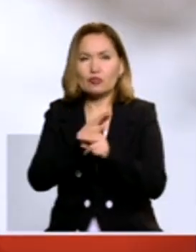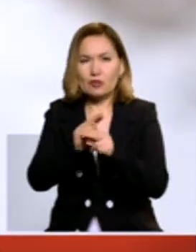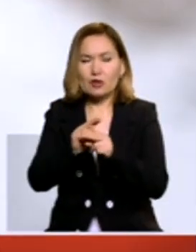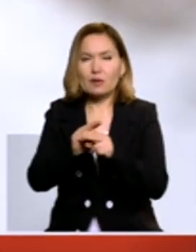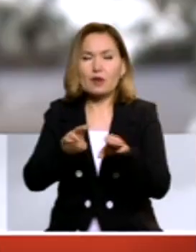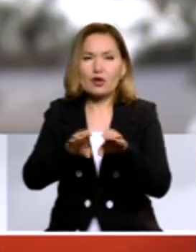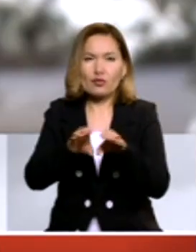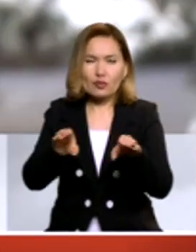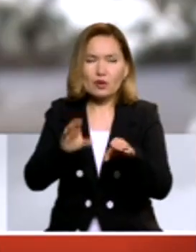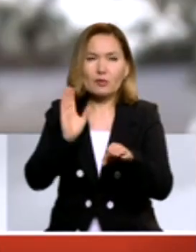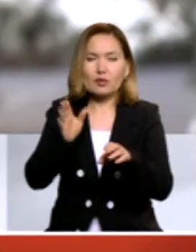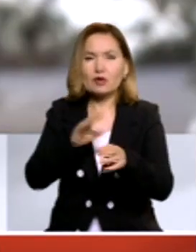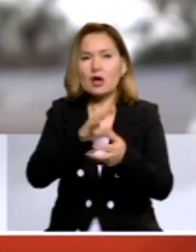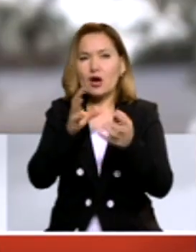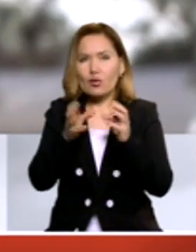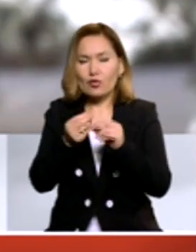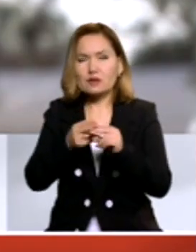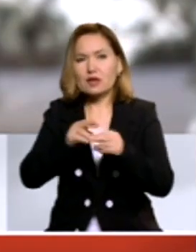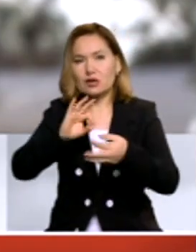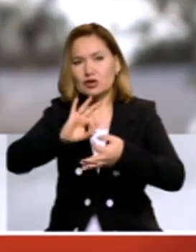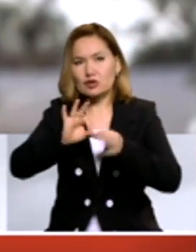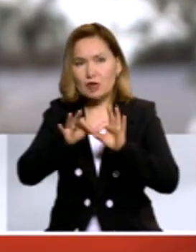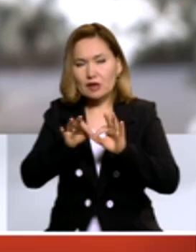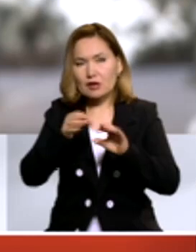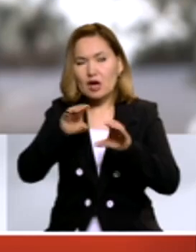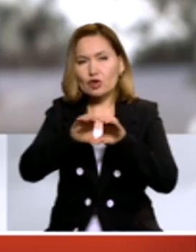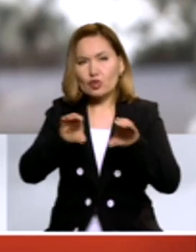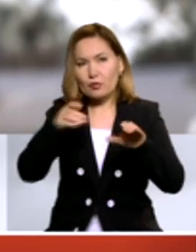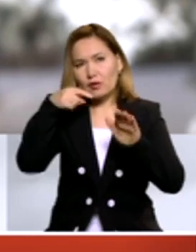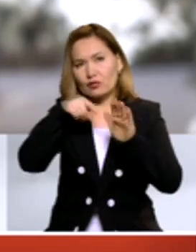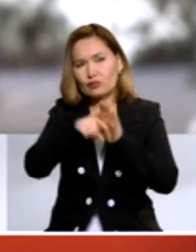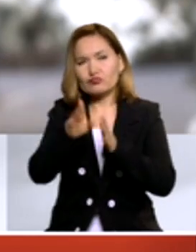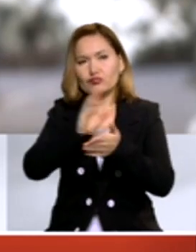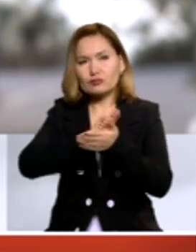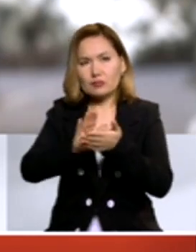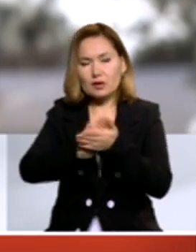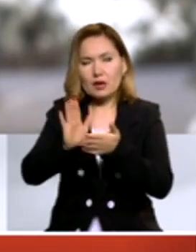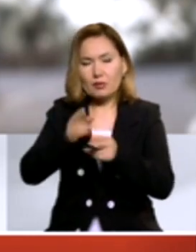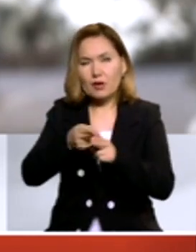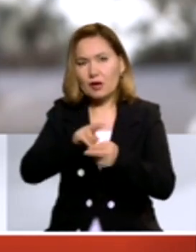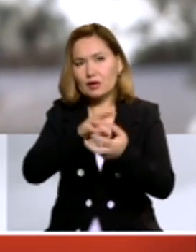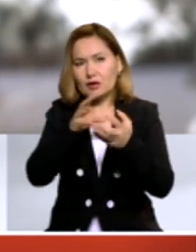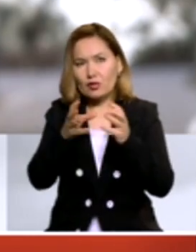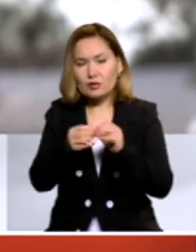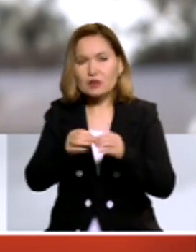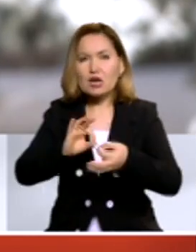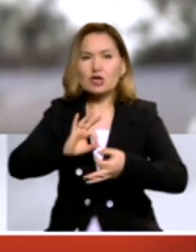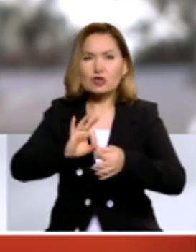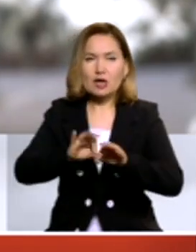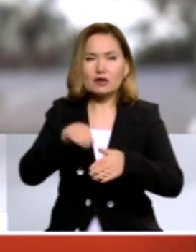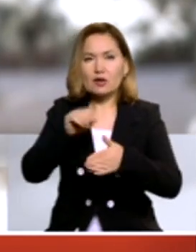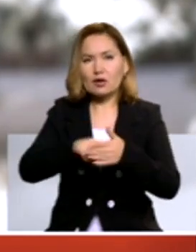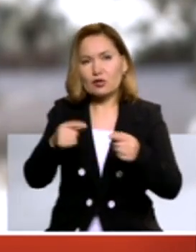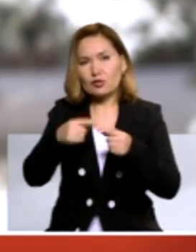жерде кептеліс болды ма, соның жоғалды кептеліс болып тұрып, жаңағы жол көлік оқиғасы болды ма, қазір анықтау үстінде.